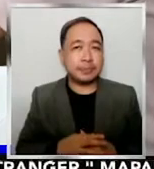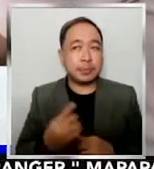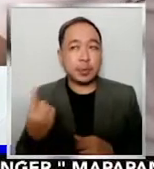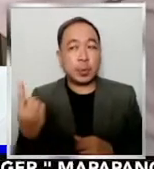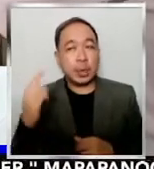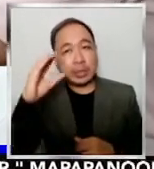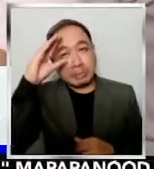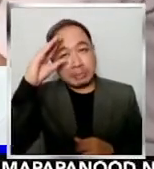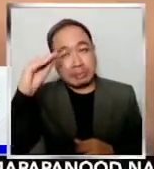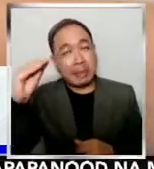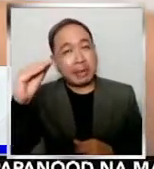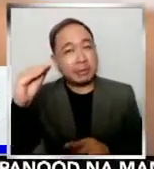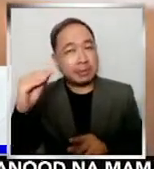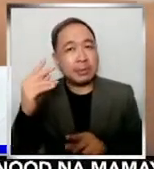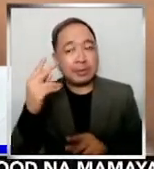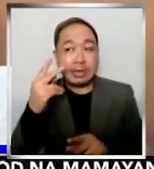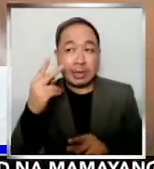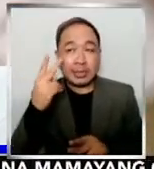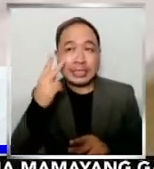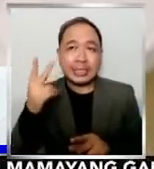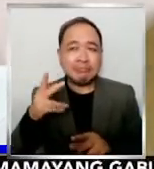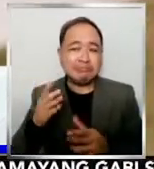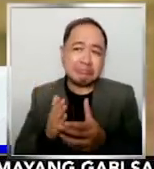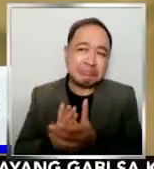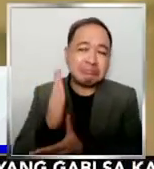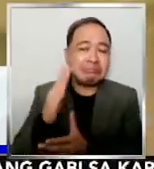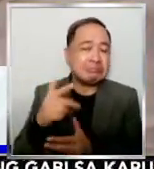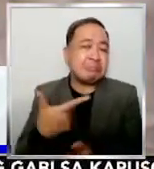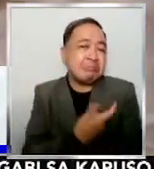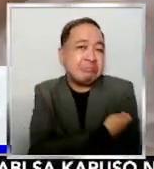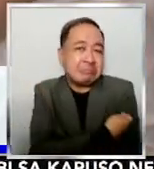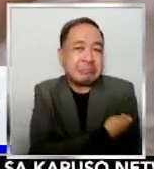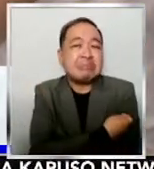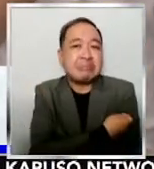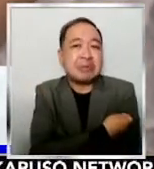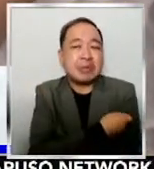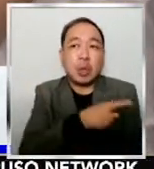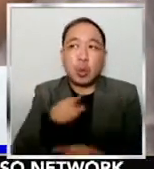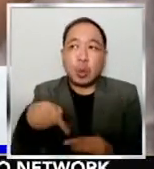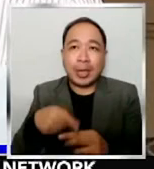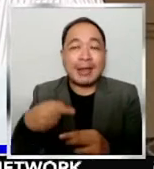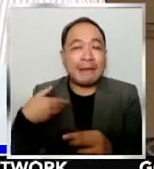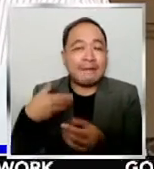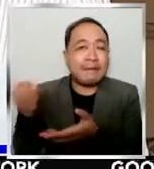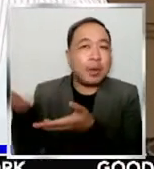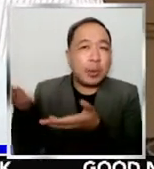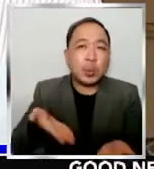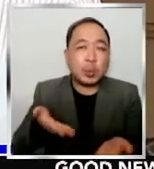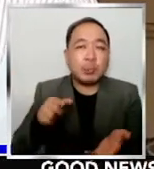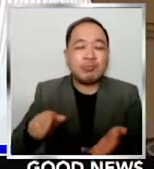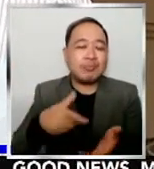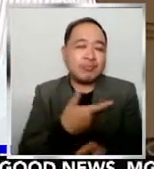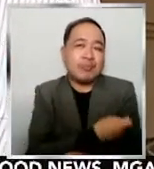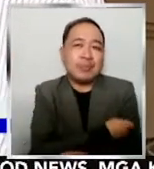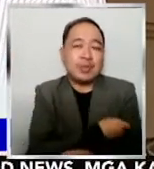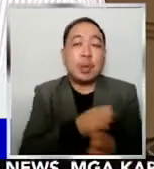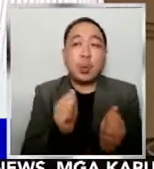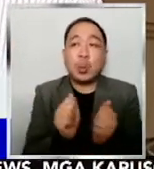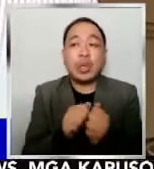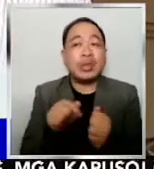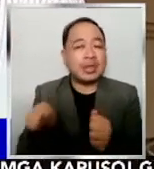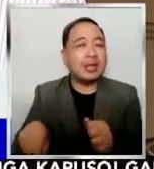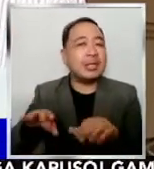kanyang pinagtatrabahuhan. Kasabay niya ang ilang bata na nagpapabakuna para sa kanilang primary dose. Sabi po dun sa barangay namin